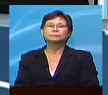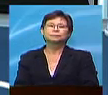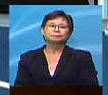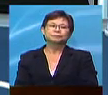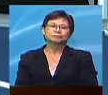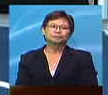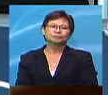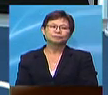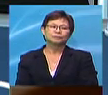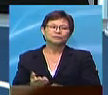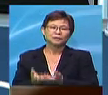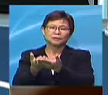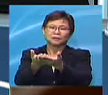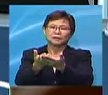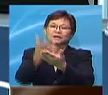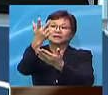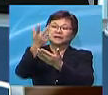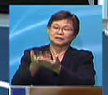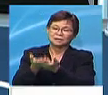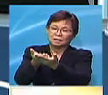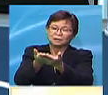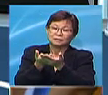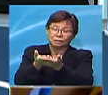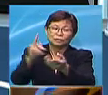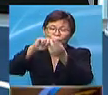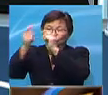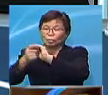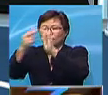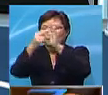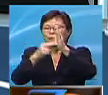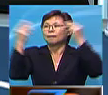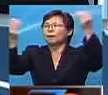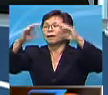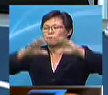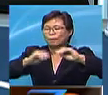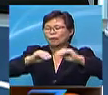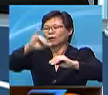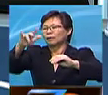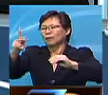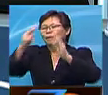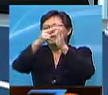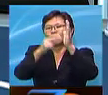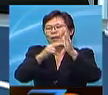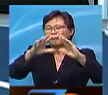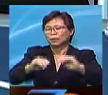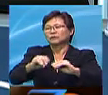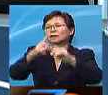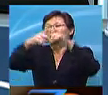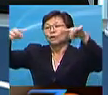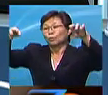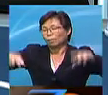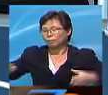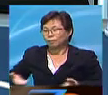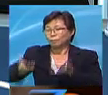Omar usul tiga cadangan pindaan peraturan-peraturan Majlis mesyuarat oleh jawatankuasa peraturan mesyuarat dewan rakyat yang